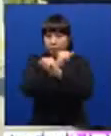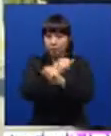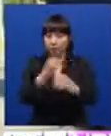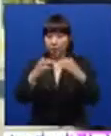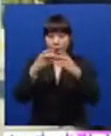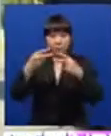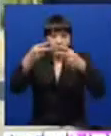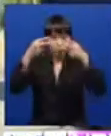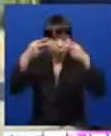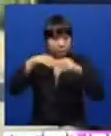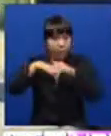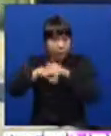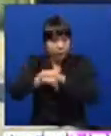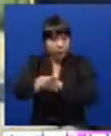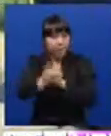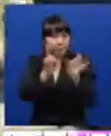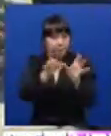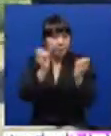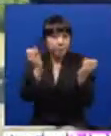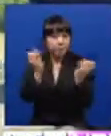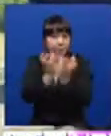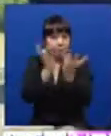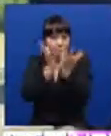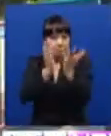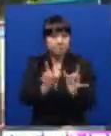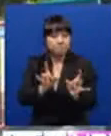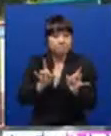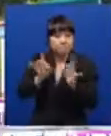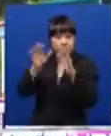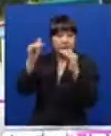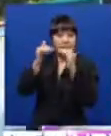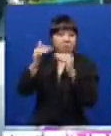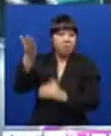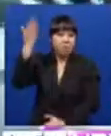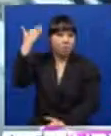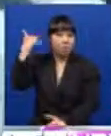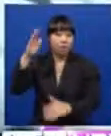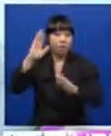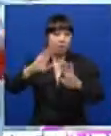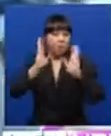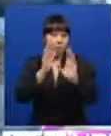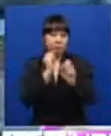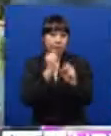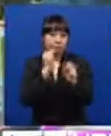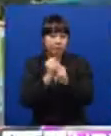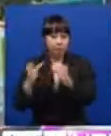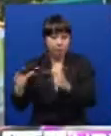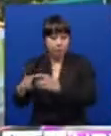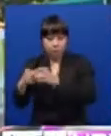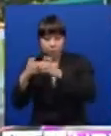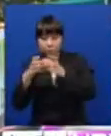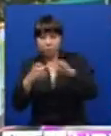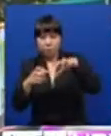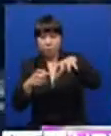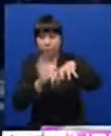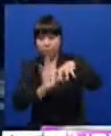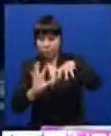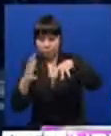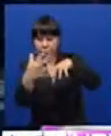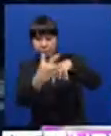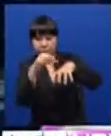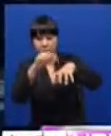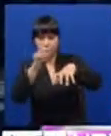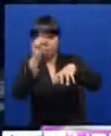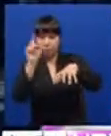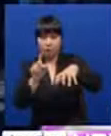ร้ายที่อาจจะลักลอบเข้ามาก่อเหตุตอบโต้กับเจ้าหน้าที่รัฐหลังเมื่อวานนี้เจ้าหน้าที่สนที่กำลังเข้าปิดล้อมพื้นที่ต้องสงสัย